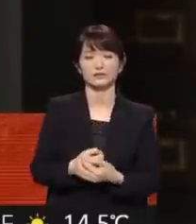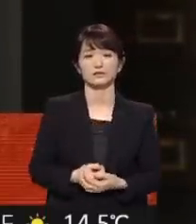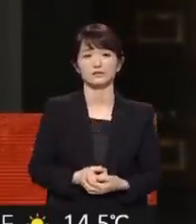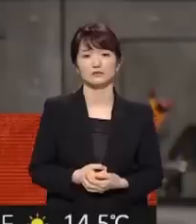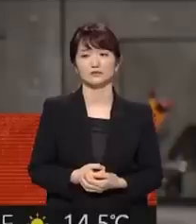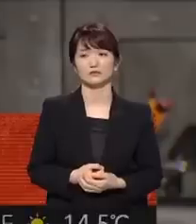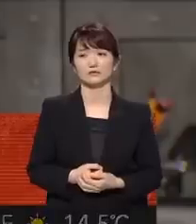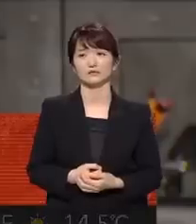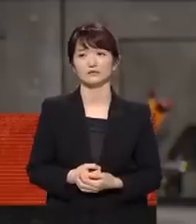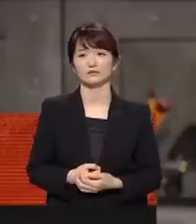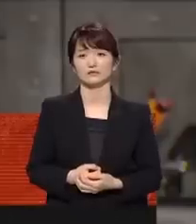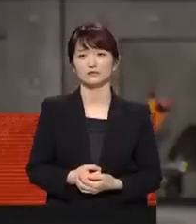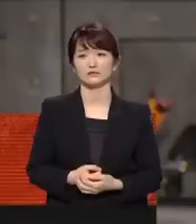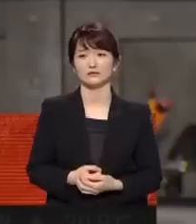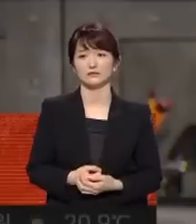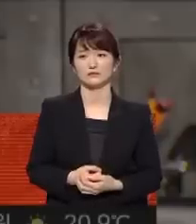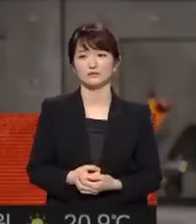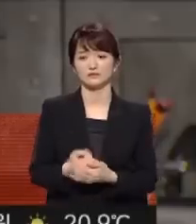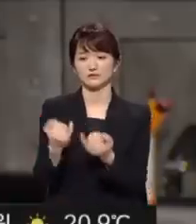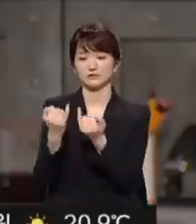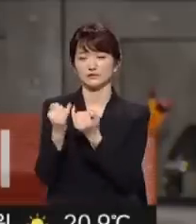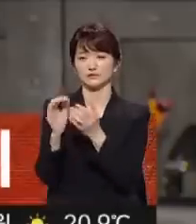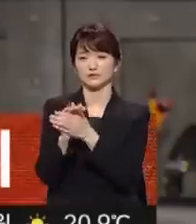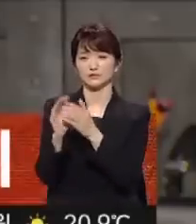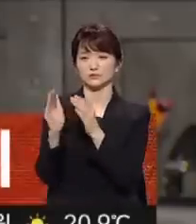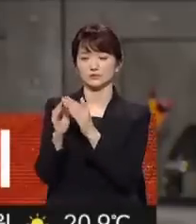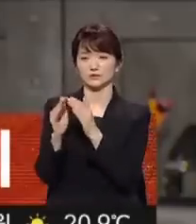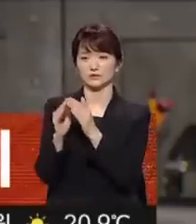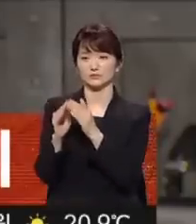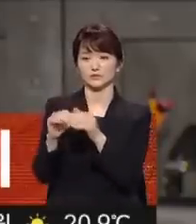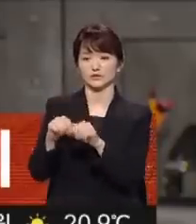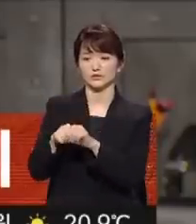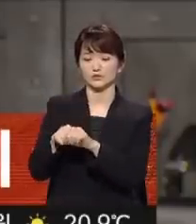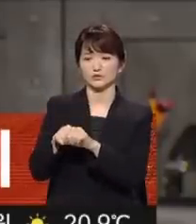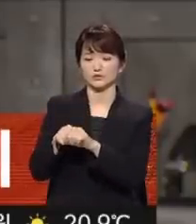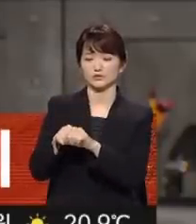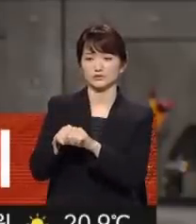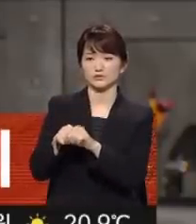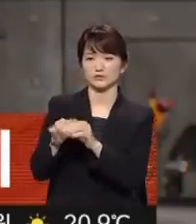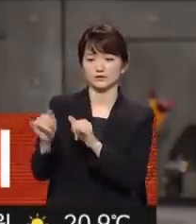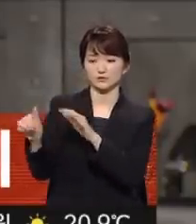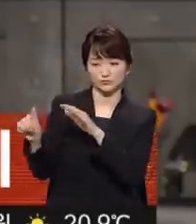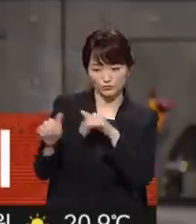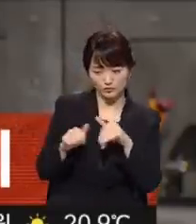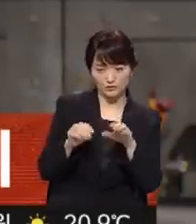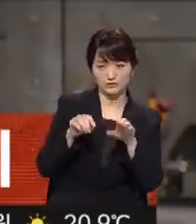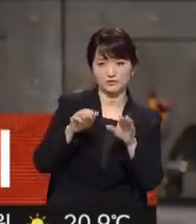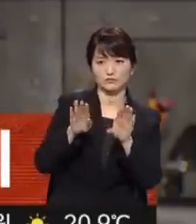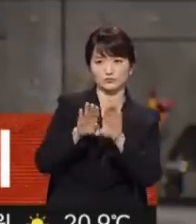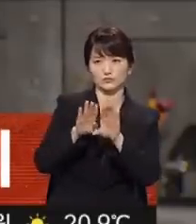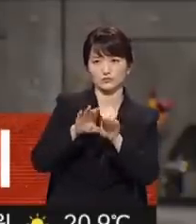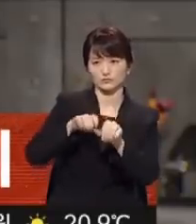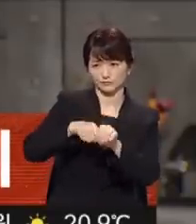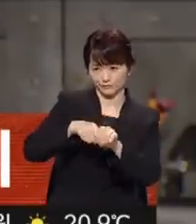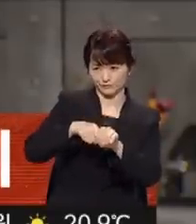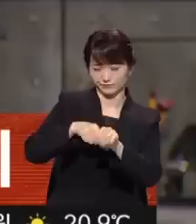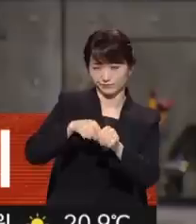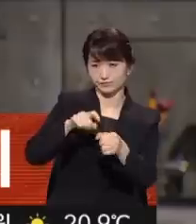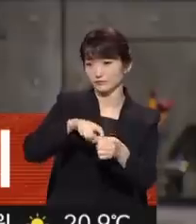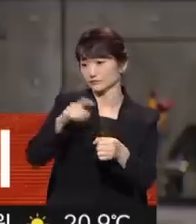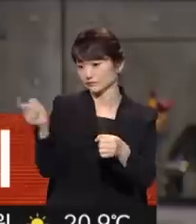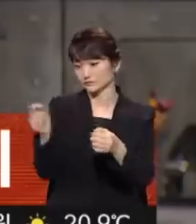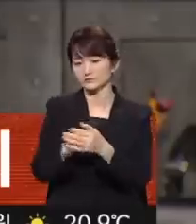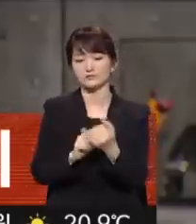여자친구의 집을 알다시피 열쇠공 통해서 열고 무단 침입을 했어요. 그런데 그 피해자인 여자친구한테 잘못했다고 하니까 여자친구가 인정을